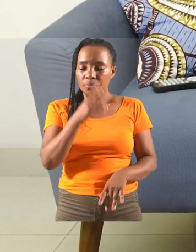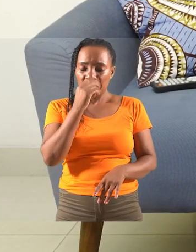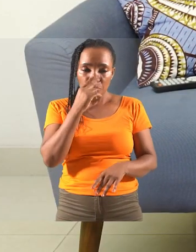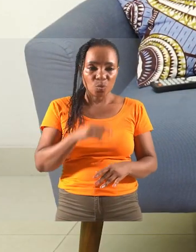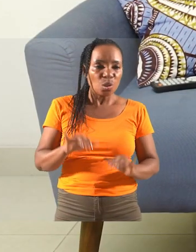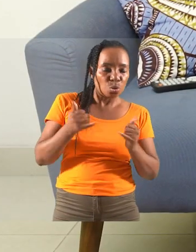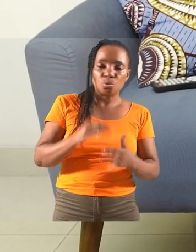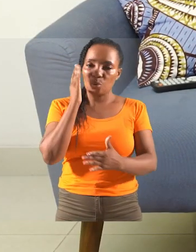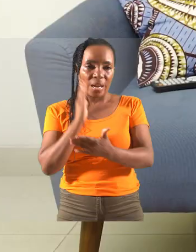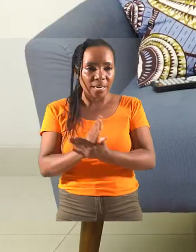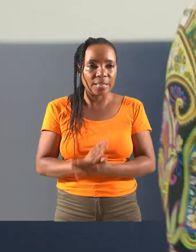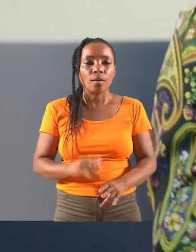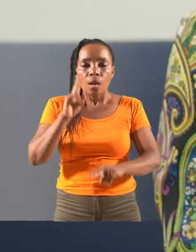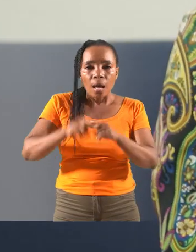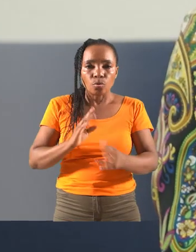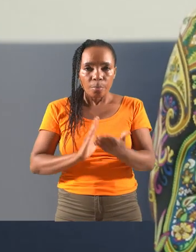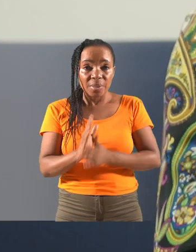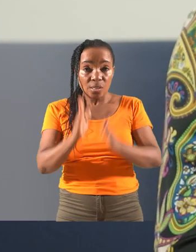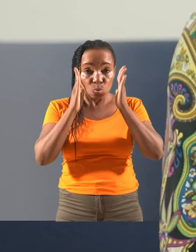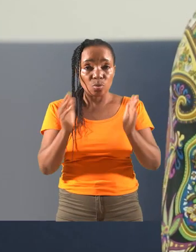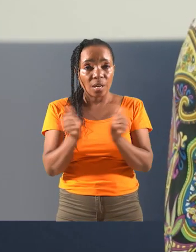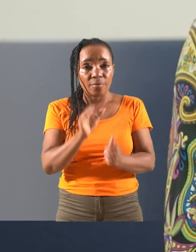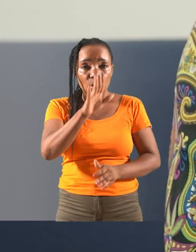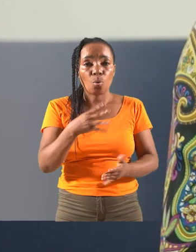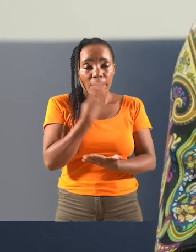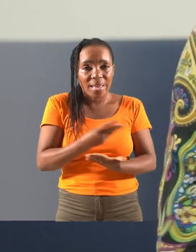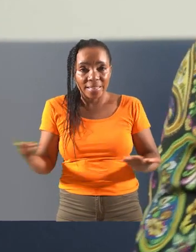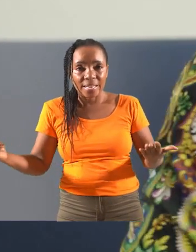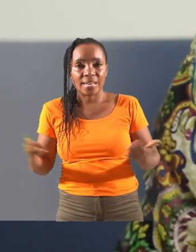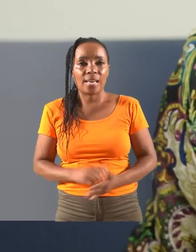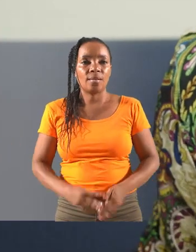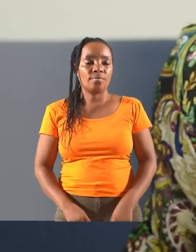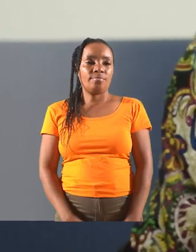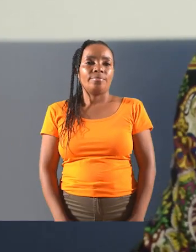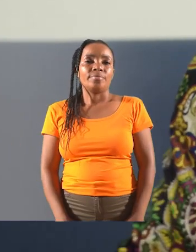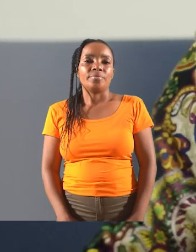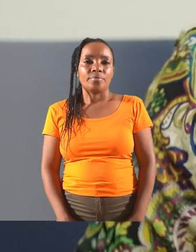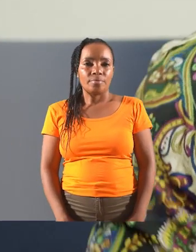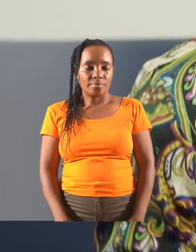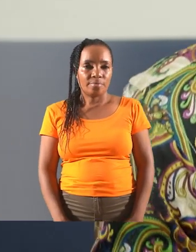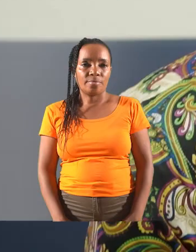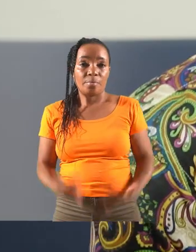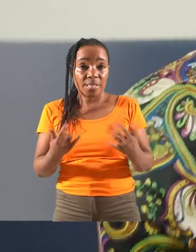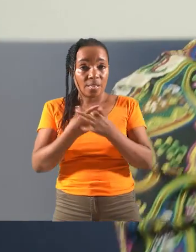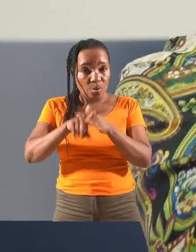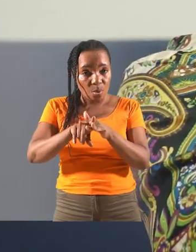installez-vous confortablement avec tout le matériel qu'il faut pour atteindre les résultats espérés. Et tout de suite, dans mon école à la maison sur RTI